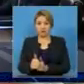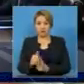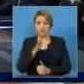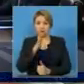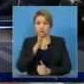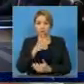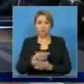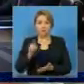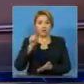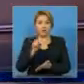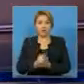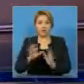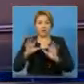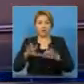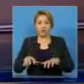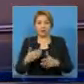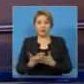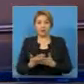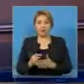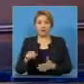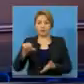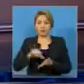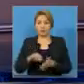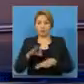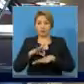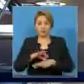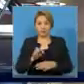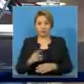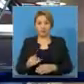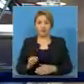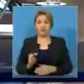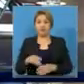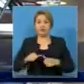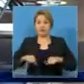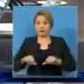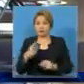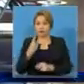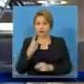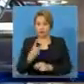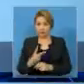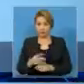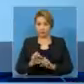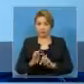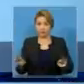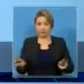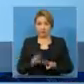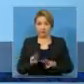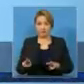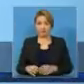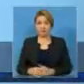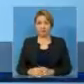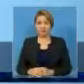уақытта міндеттер президент Қасым-Жомарт Тоқаевтың қатысуымен өтетін өкіметтің кеңейтілген отырысында қаралады, деді премьер-министр.